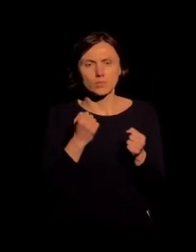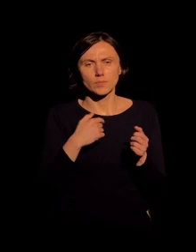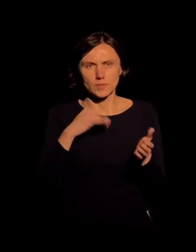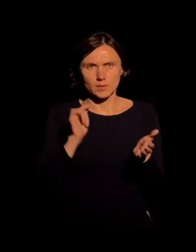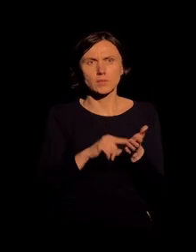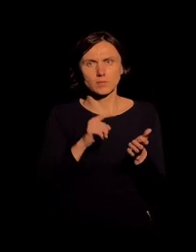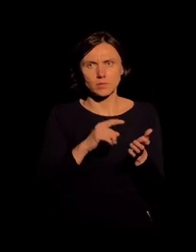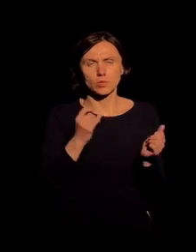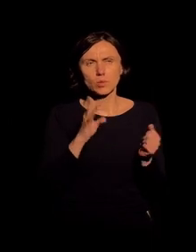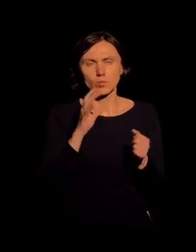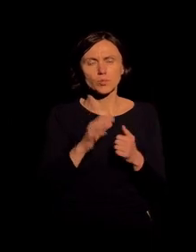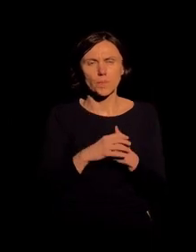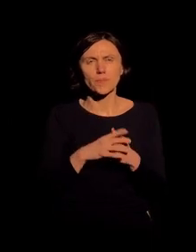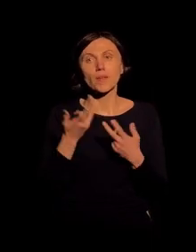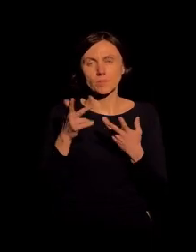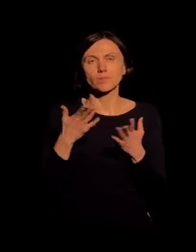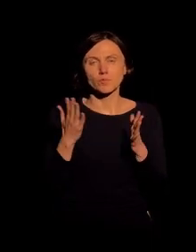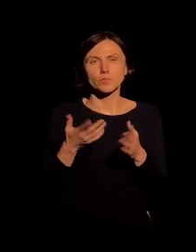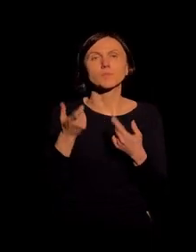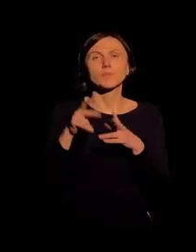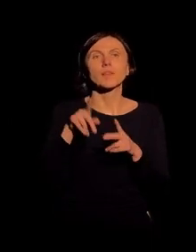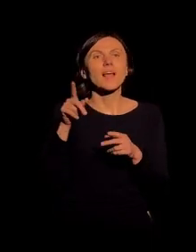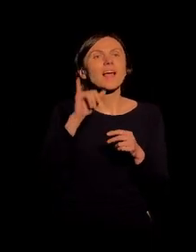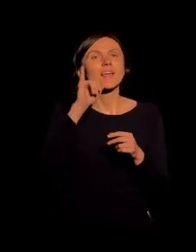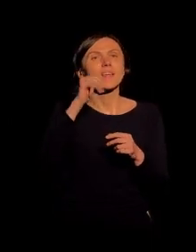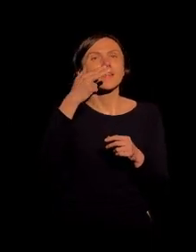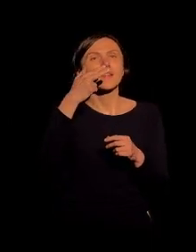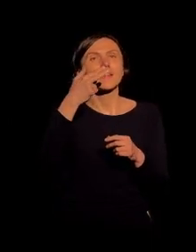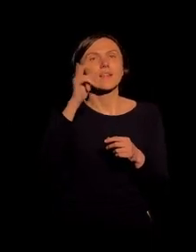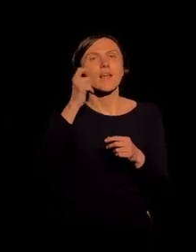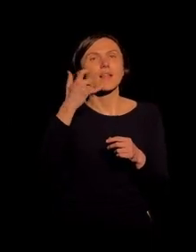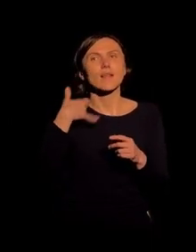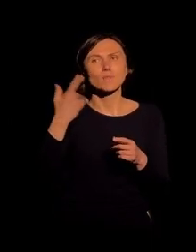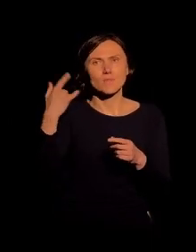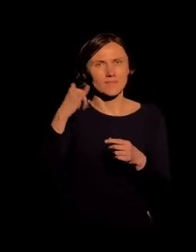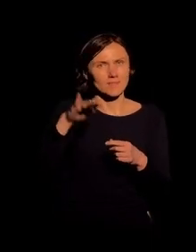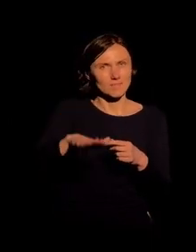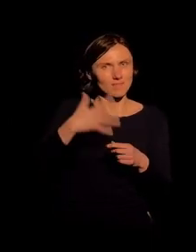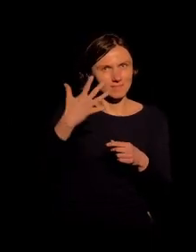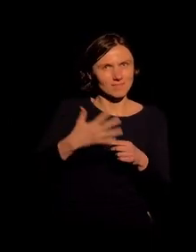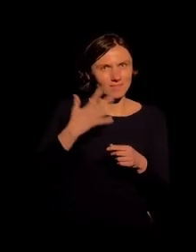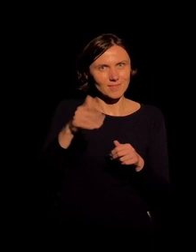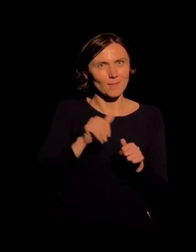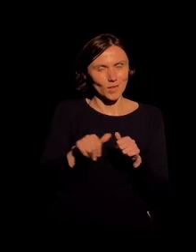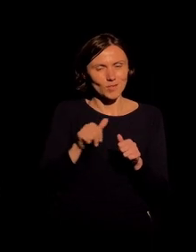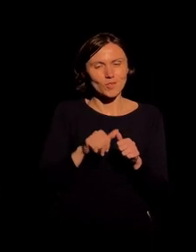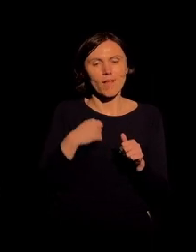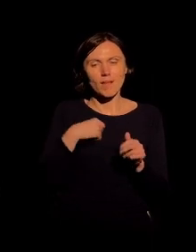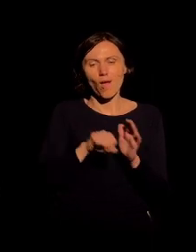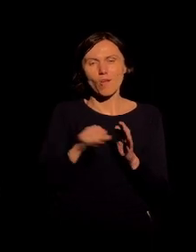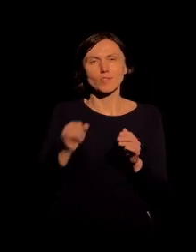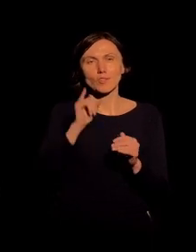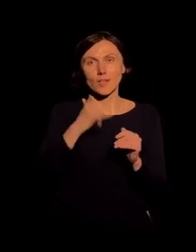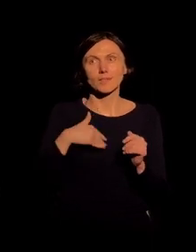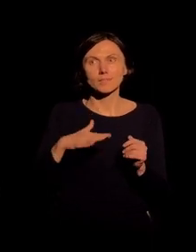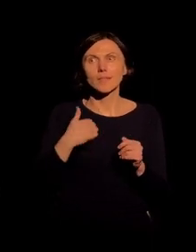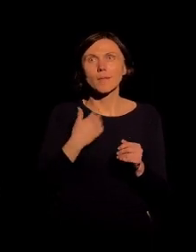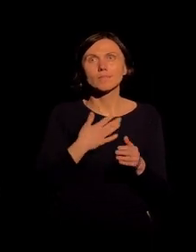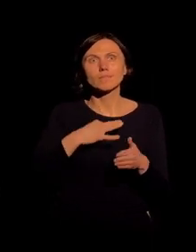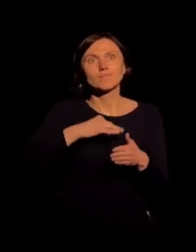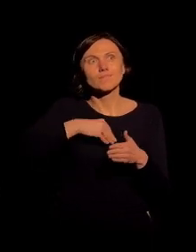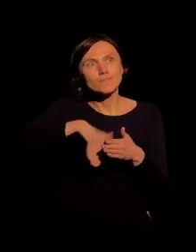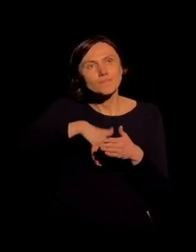kolejne działa. Także wracając jeszcze do tego Indianina, który tam był, ten 5-letni w przedszkolu, ja od dziecka miałem w sobie